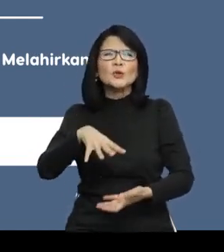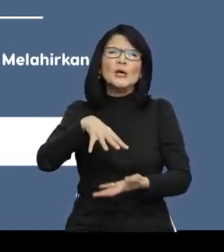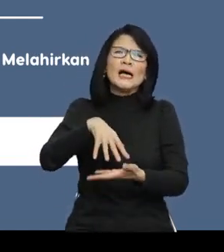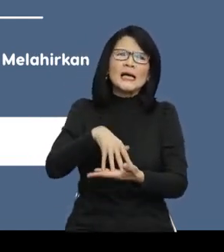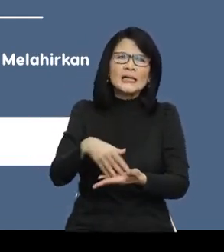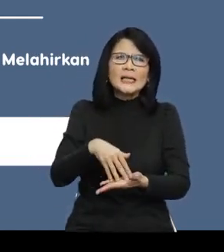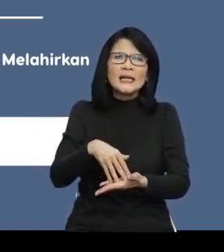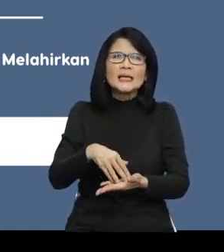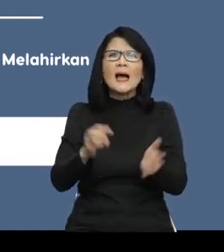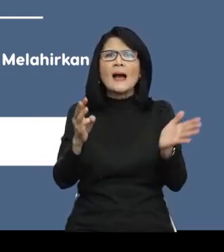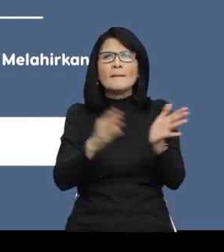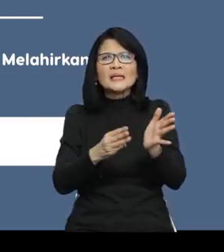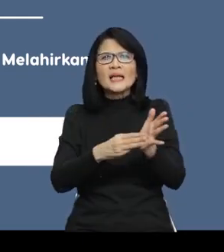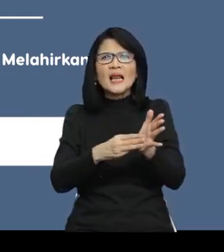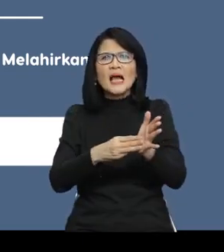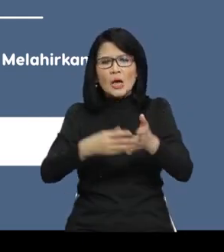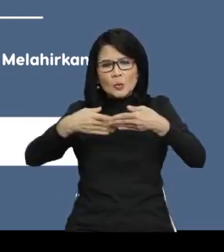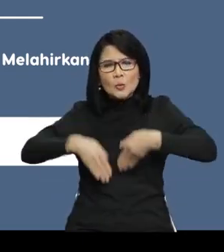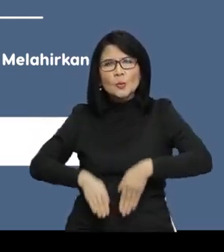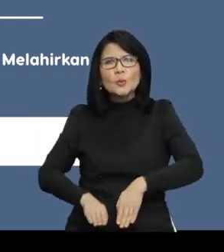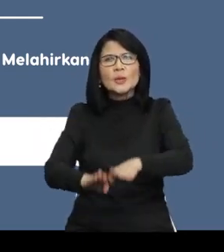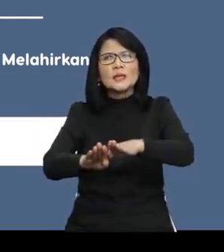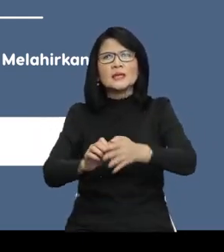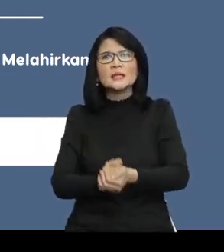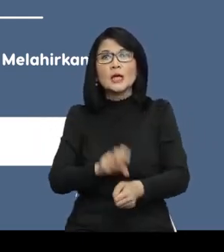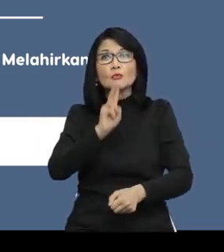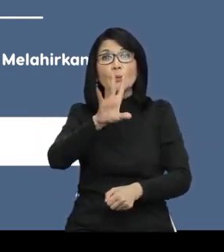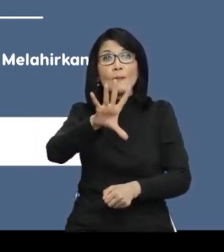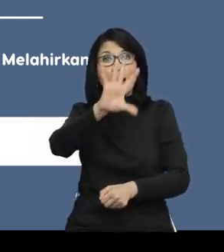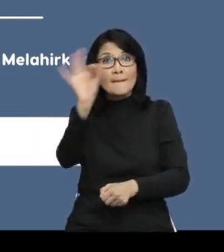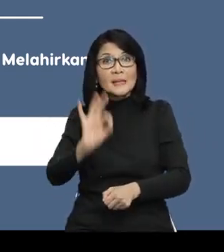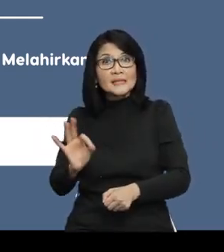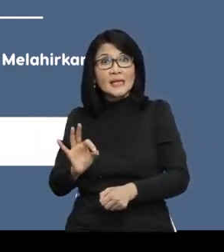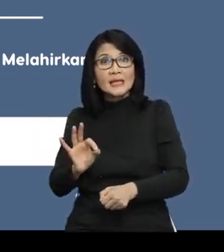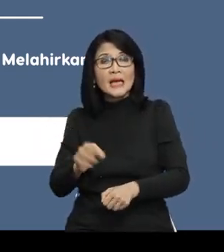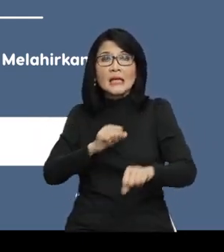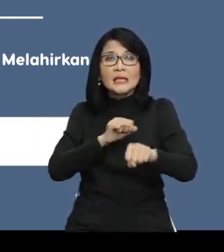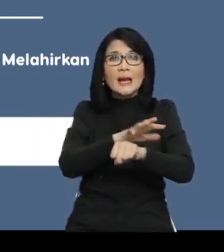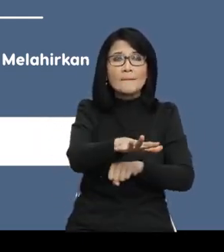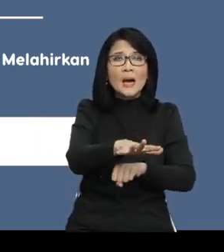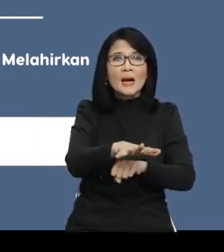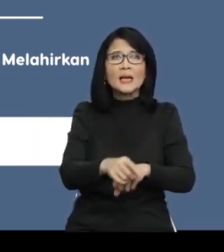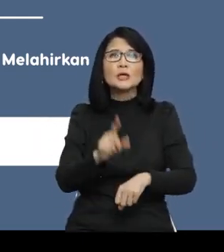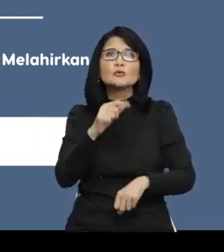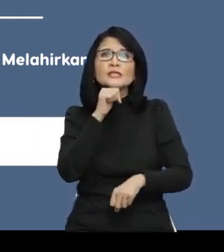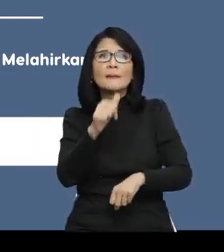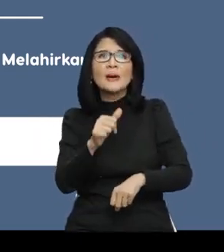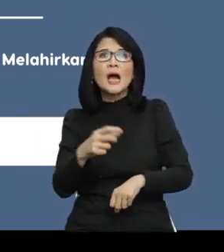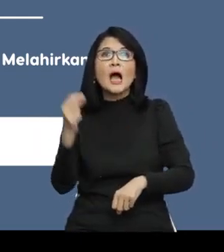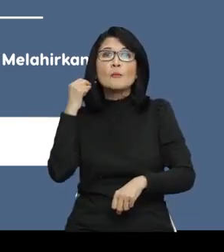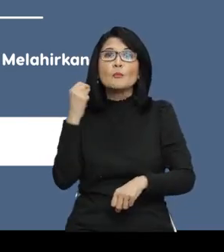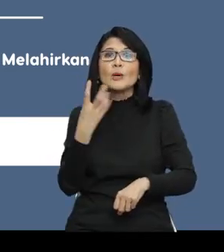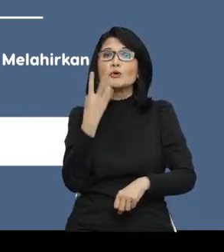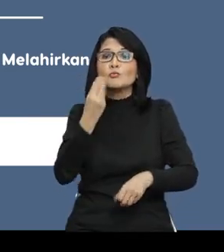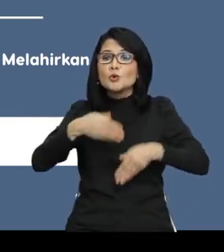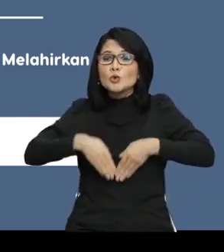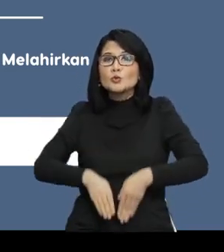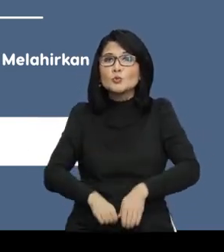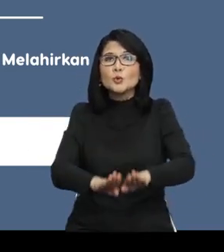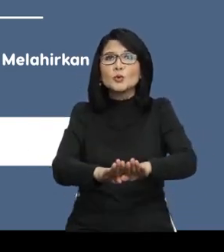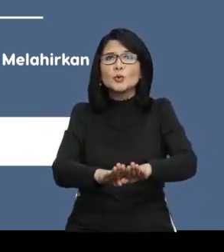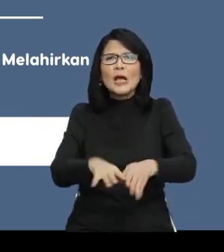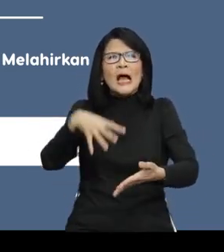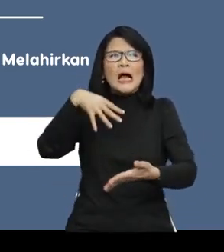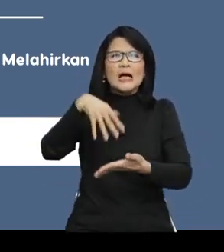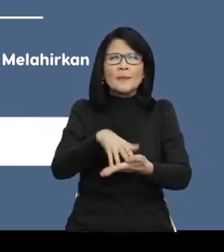rentan mengalami komplikasi saat melahirkan. 25% dari penduduk terdampak adalah perempuan usia subur